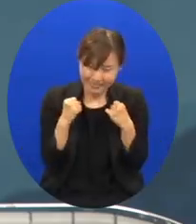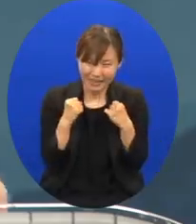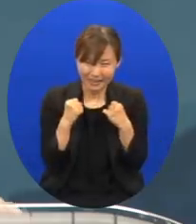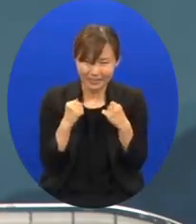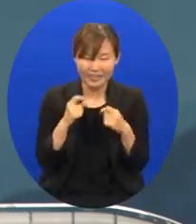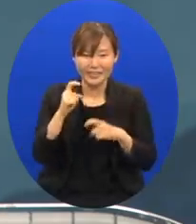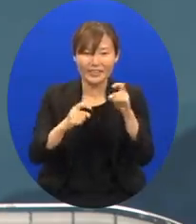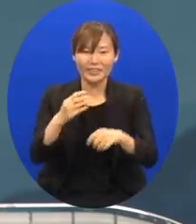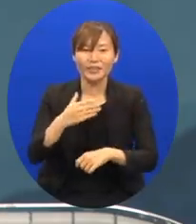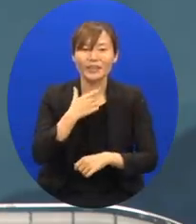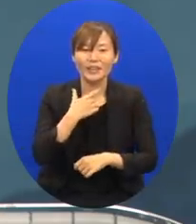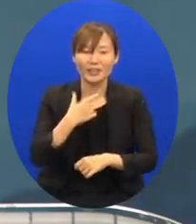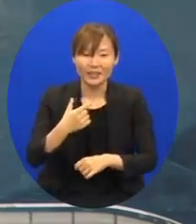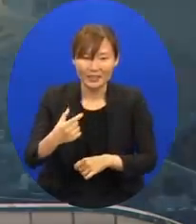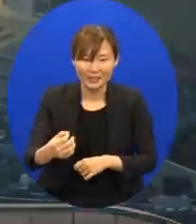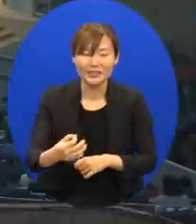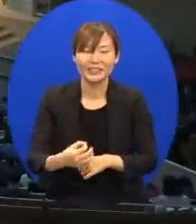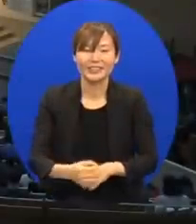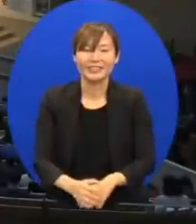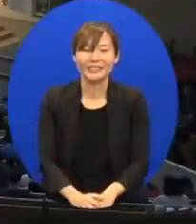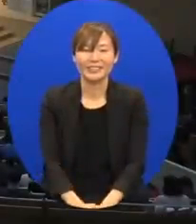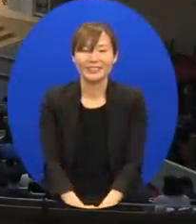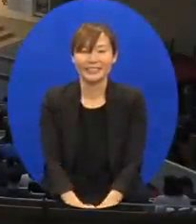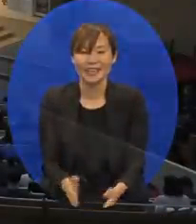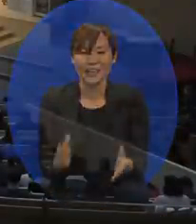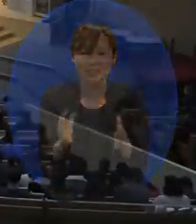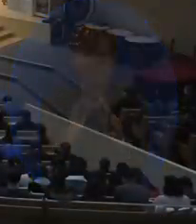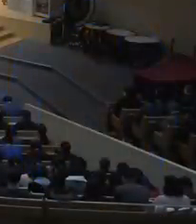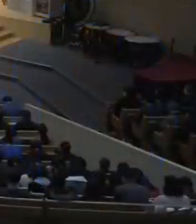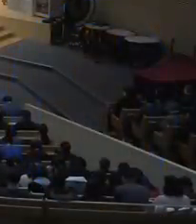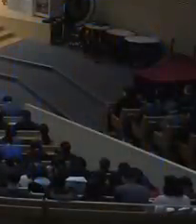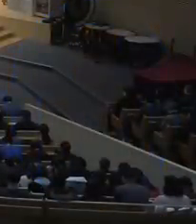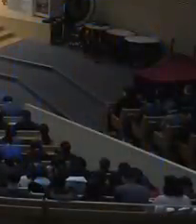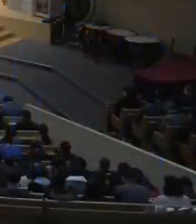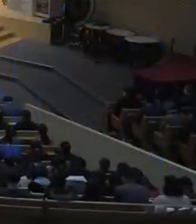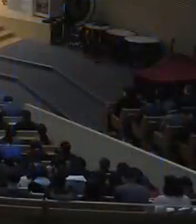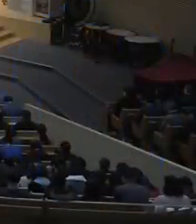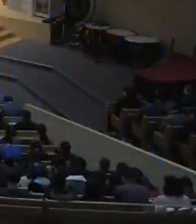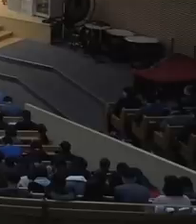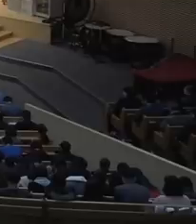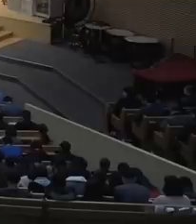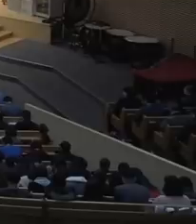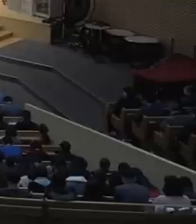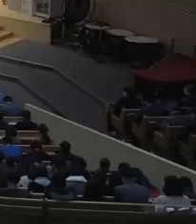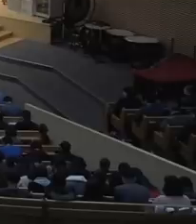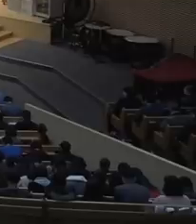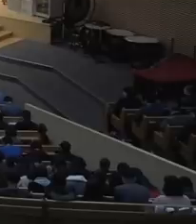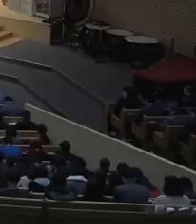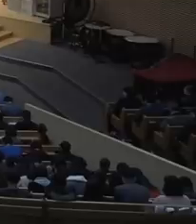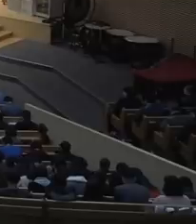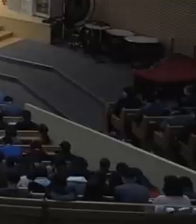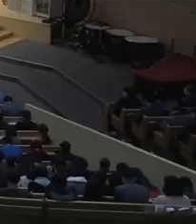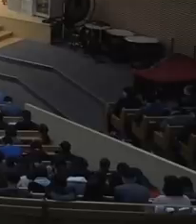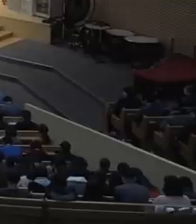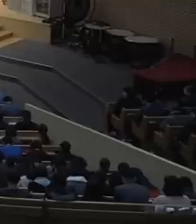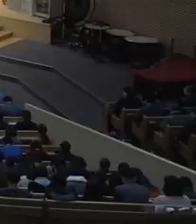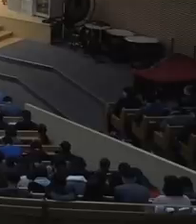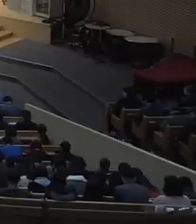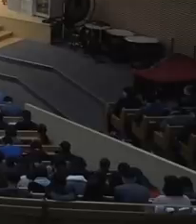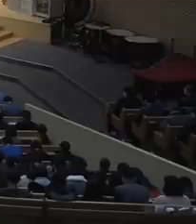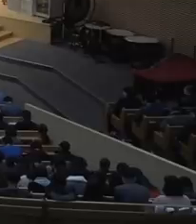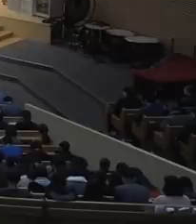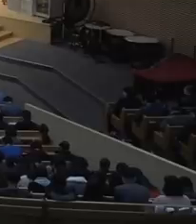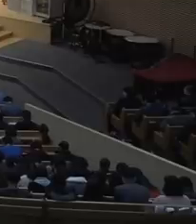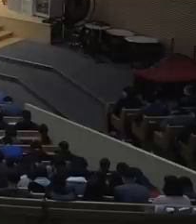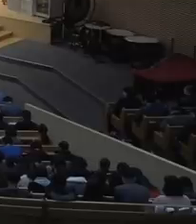우리 통성으로 기도하겠습니다 은혜와 사랑에 중간 하시나 보다 님 너 선언을 그녀와 하라 생 역할을 환 짠